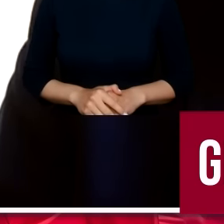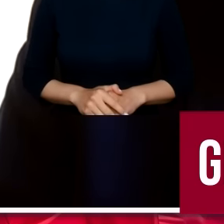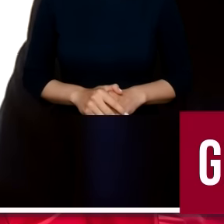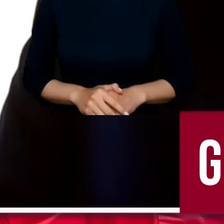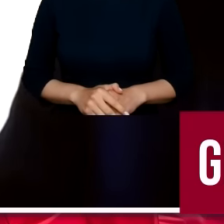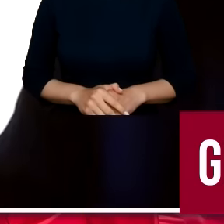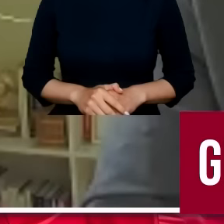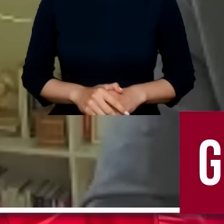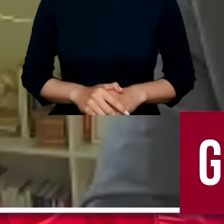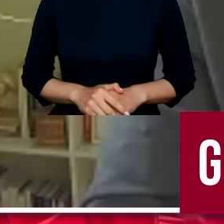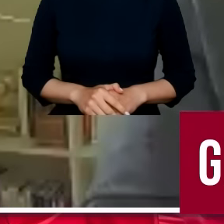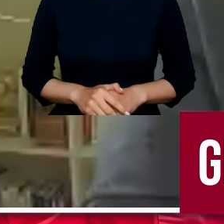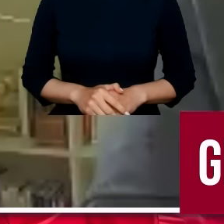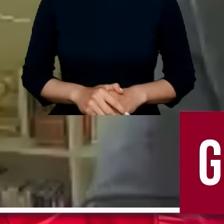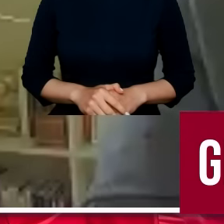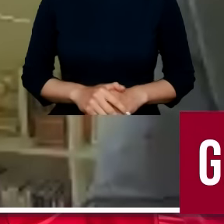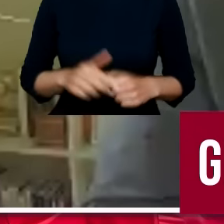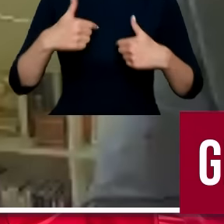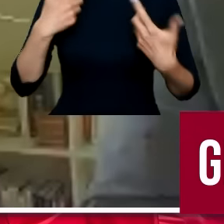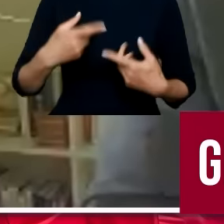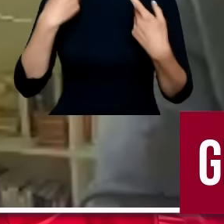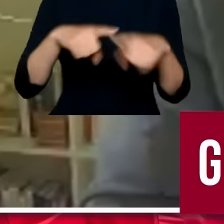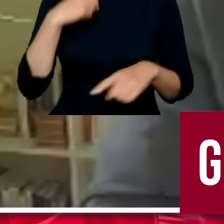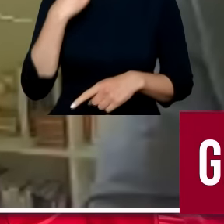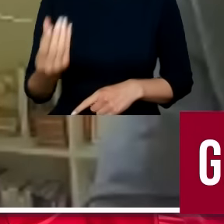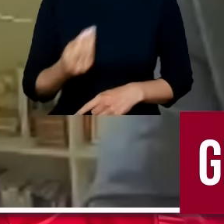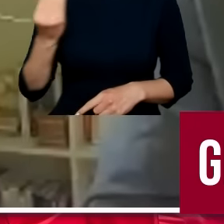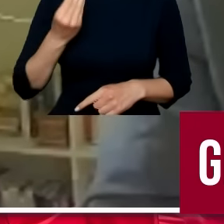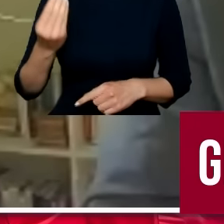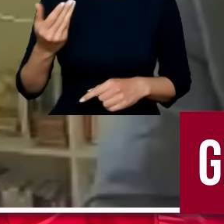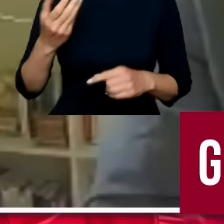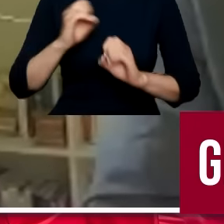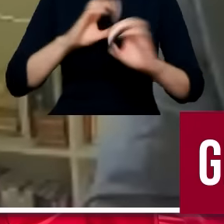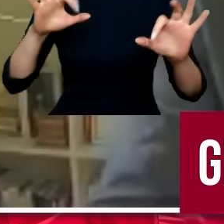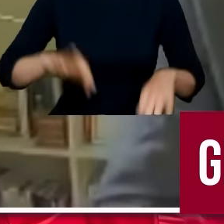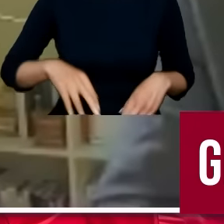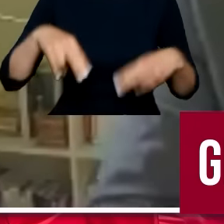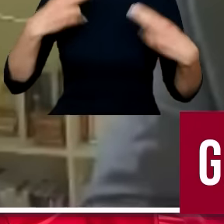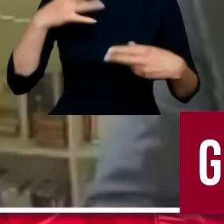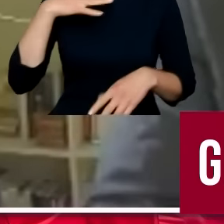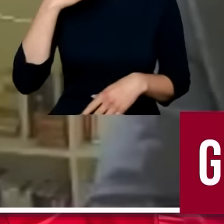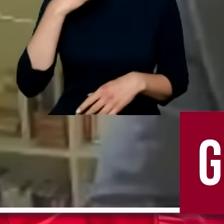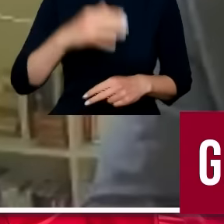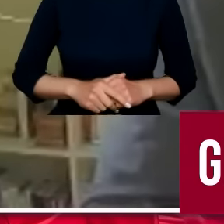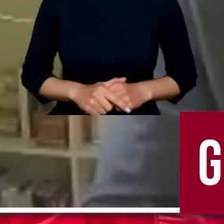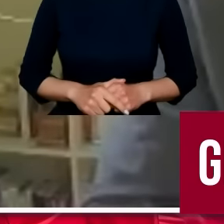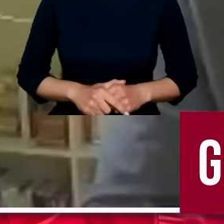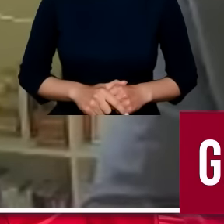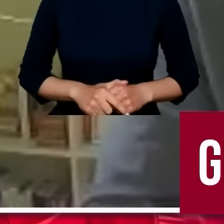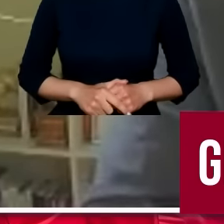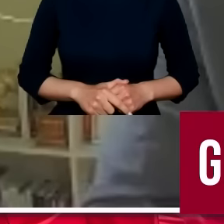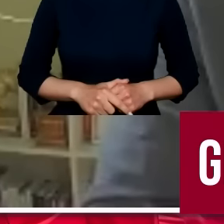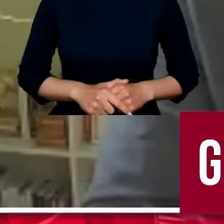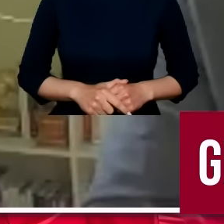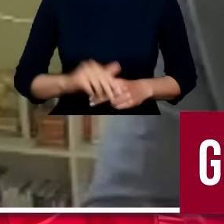jeszcze jedno jednym zdaniem chciałbym sprostować to co pana redaktora Koziński powiedział odnośnie jakby PISu i